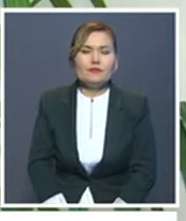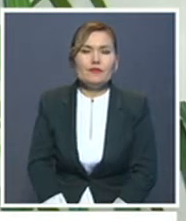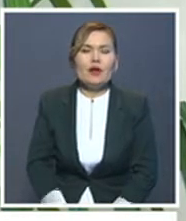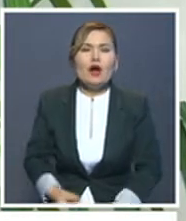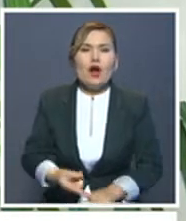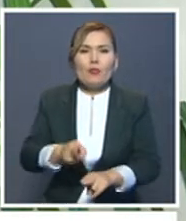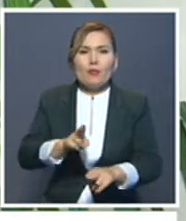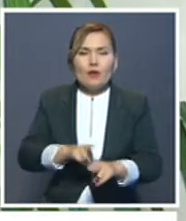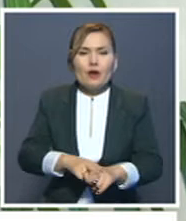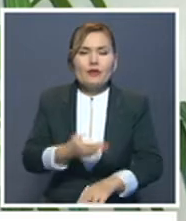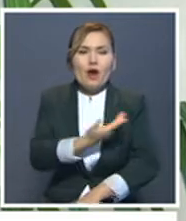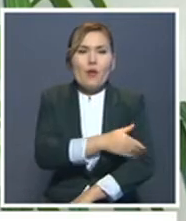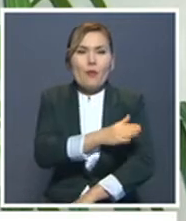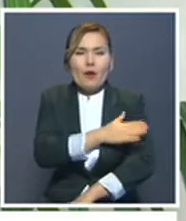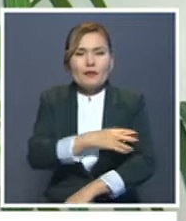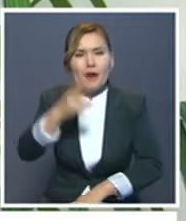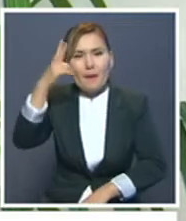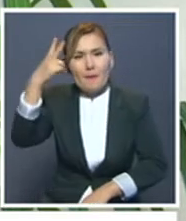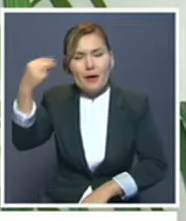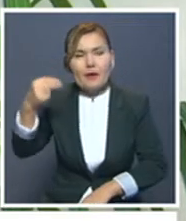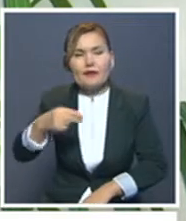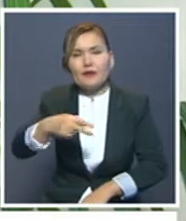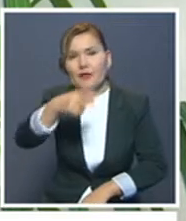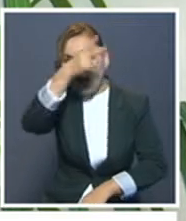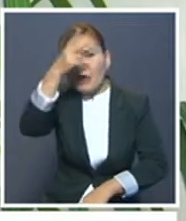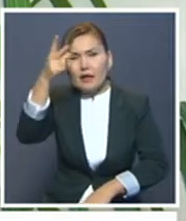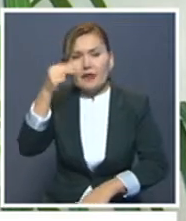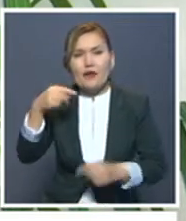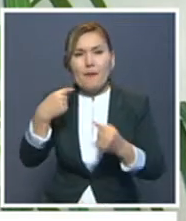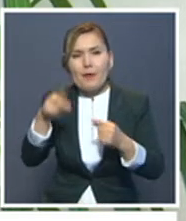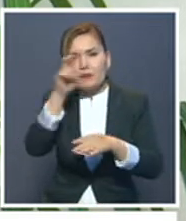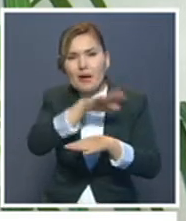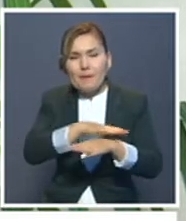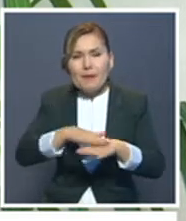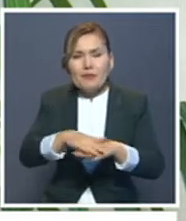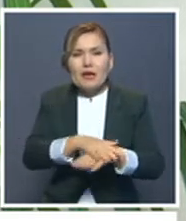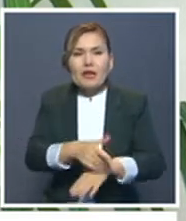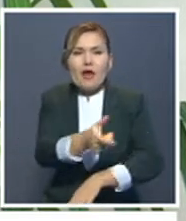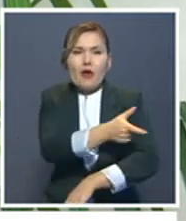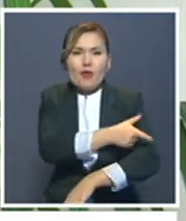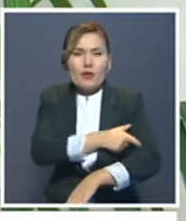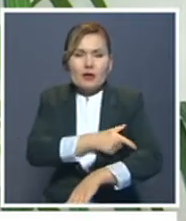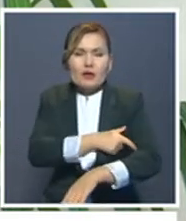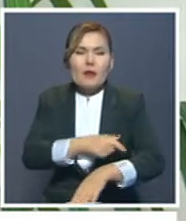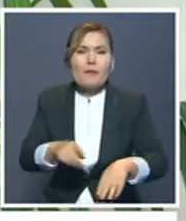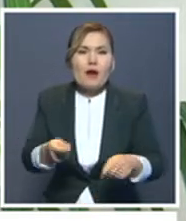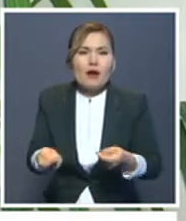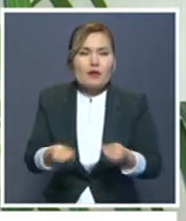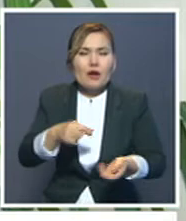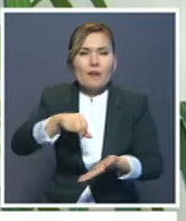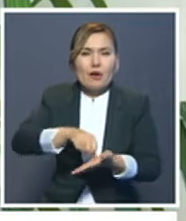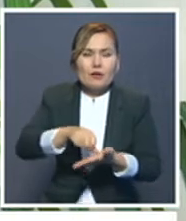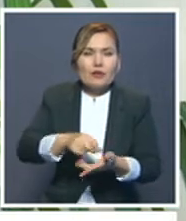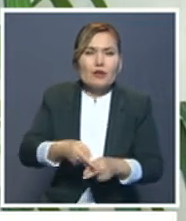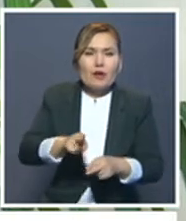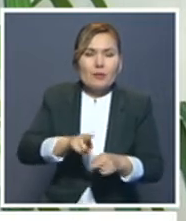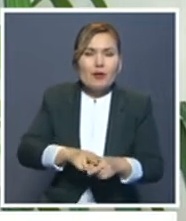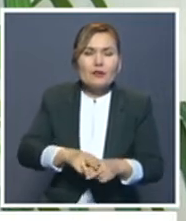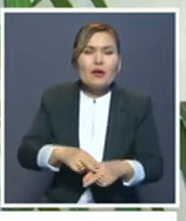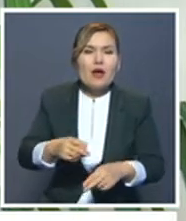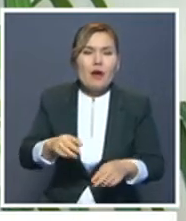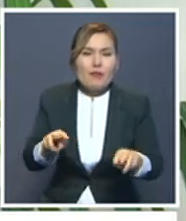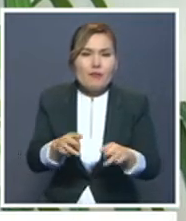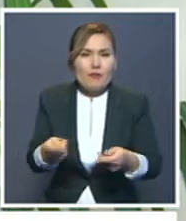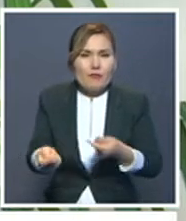Бұл Польша, Бельгия, Латвия және басқа да мемлекеттердің өкілдері депутаттары үшін католик шіркеуінің епископымен